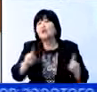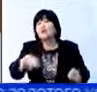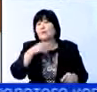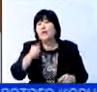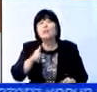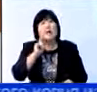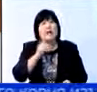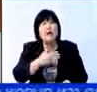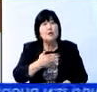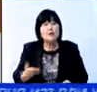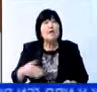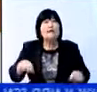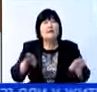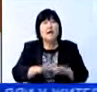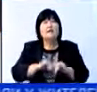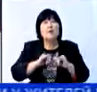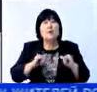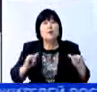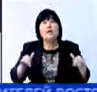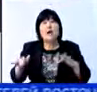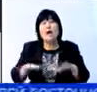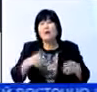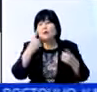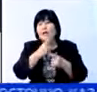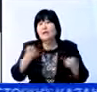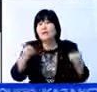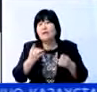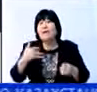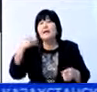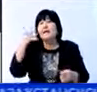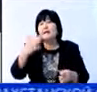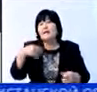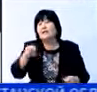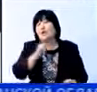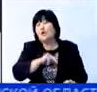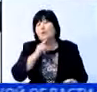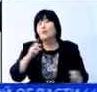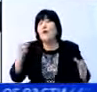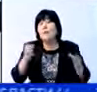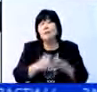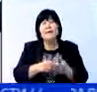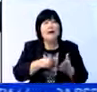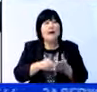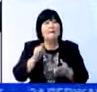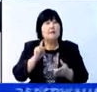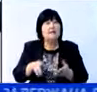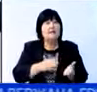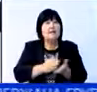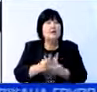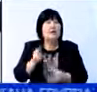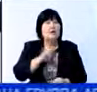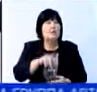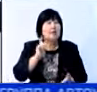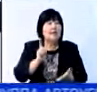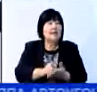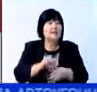внимание молодежи. Также усиление организационной, информационной и идеологической работы партии. Отмечено, в этих направлениях работа